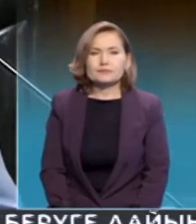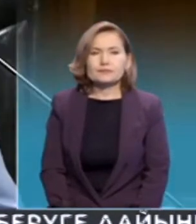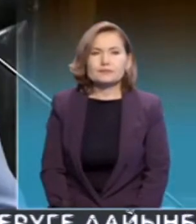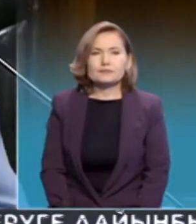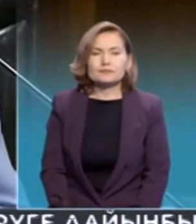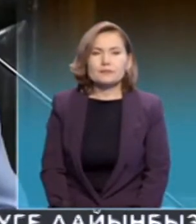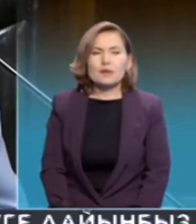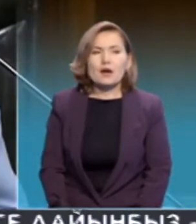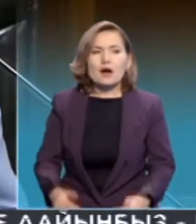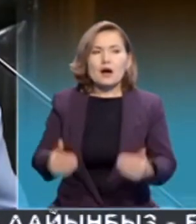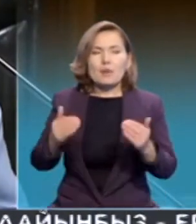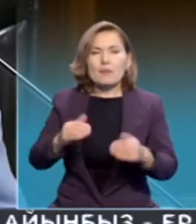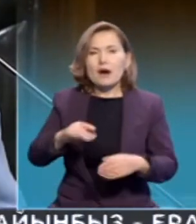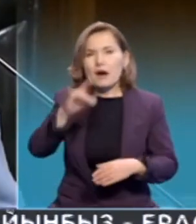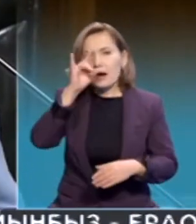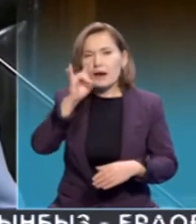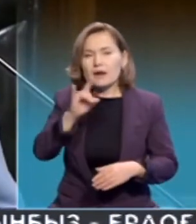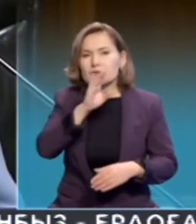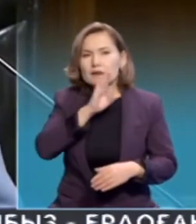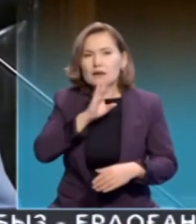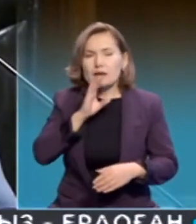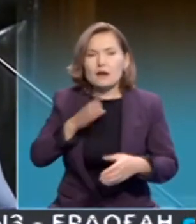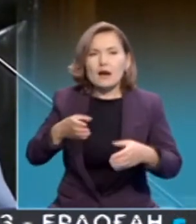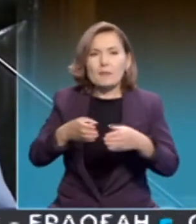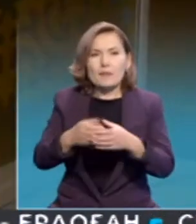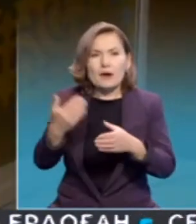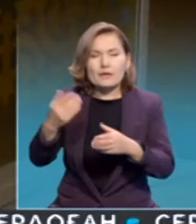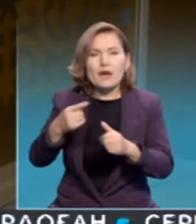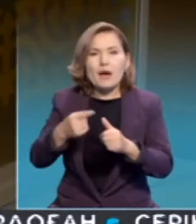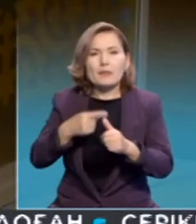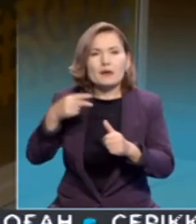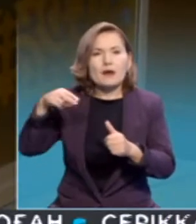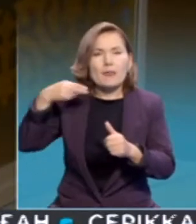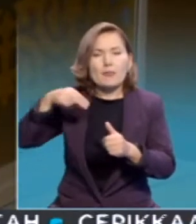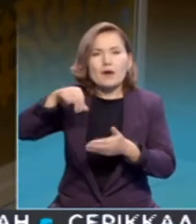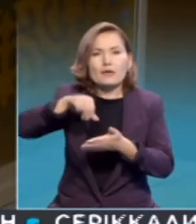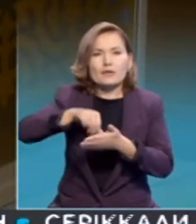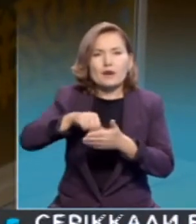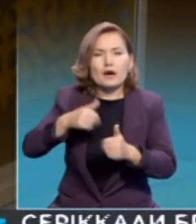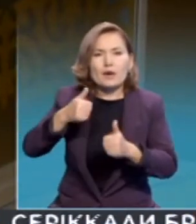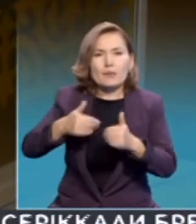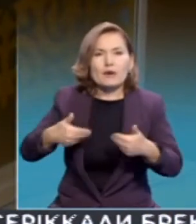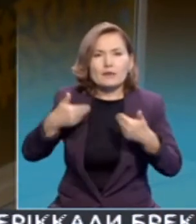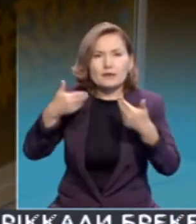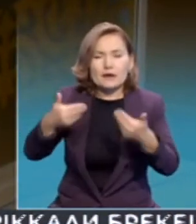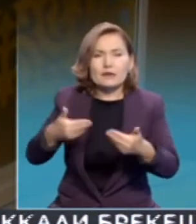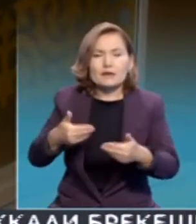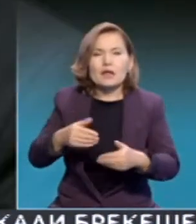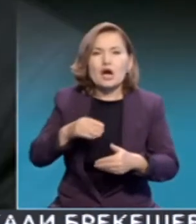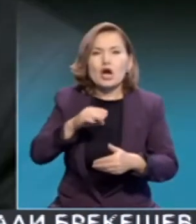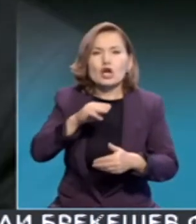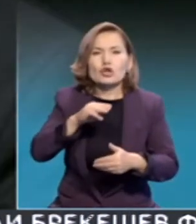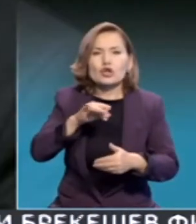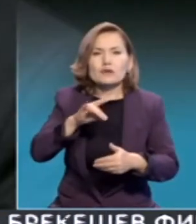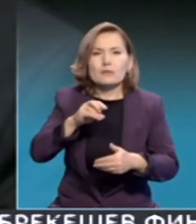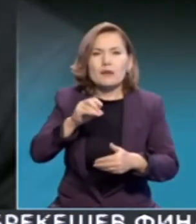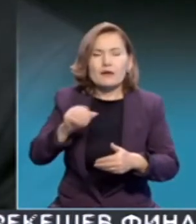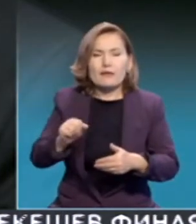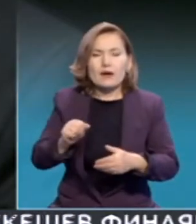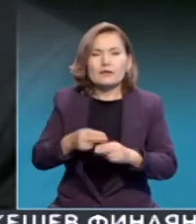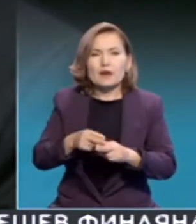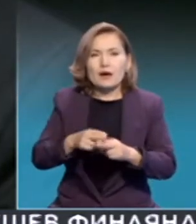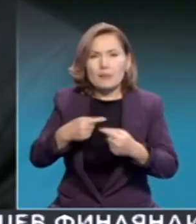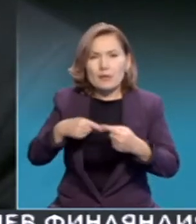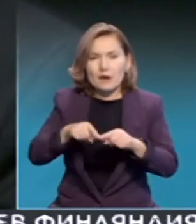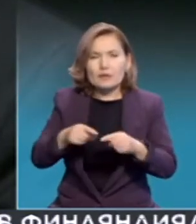Бұдан бөлек бүгін қазақ аналары дәстүрге жол бірлестігі атынан президенттікке үміткер ретінде ұсынылған Салтанат Тұрсынбекова және халық демографиялық қоғамдық